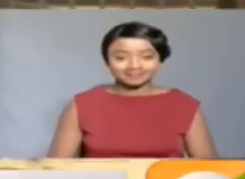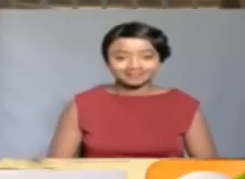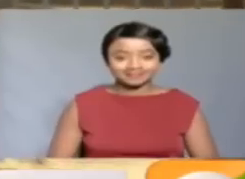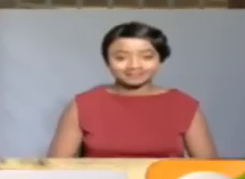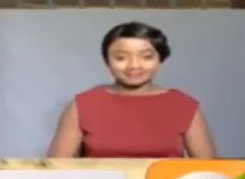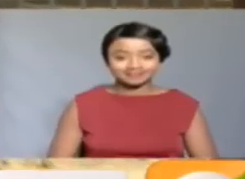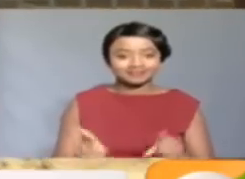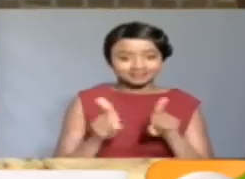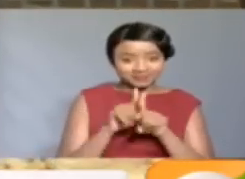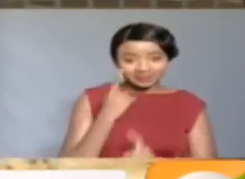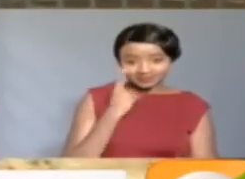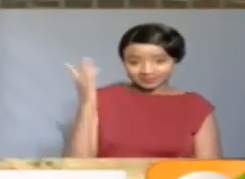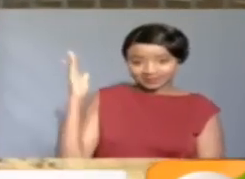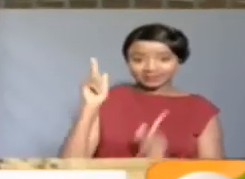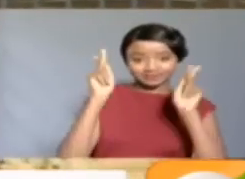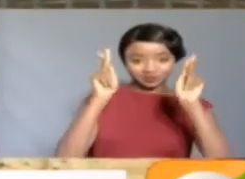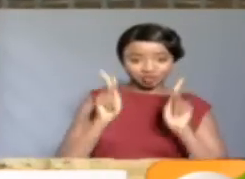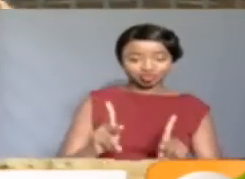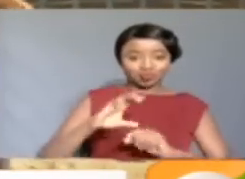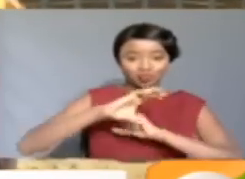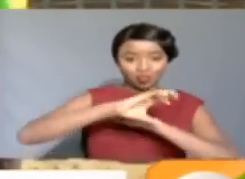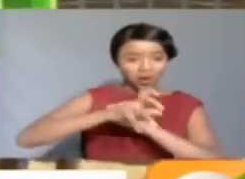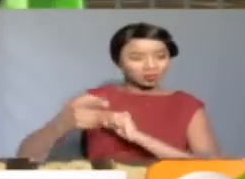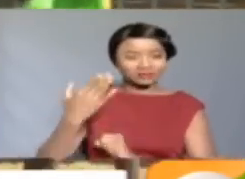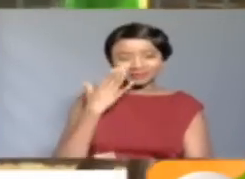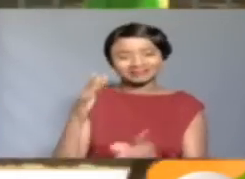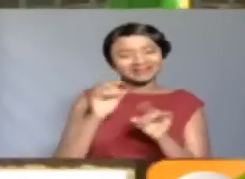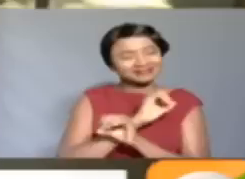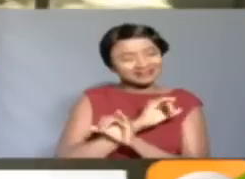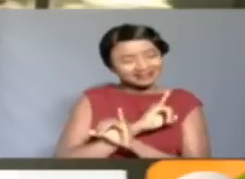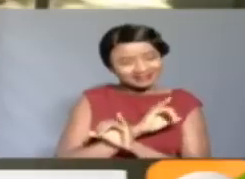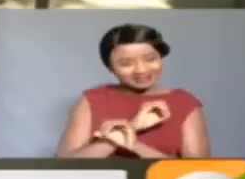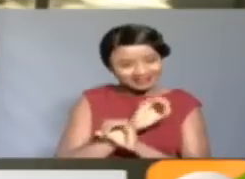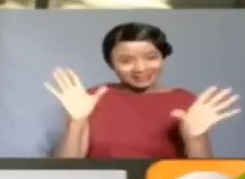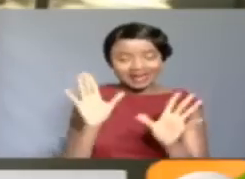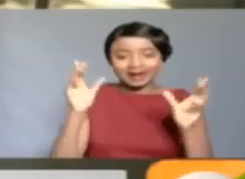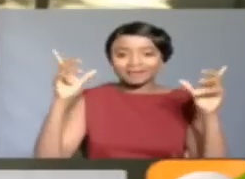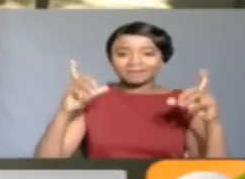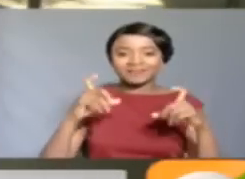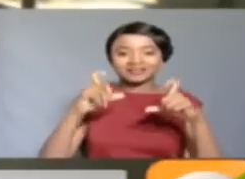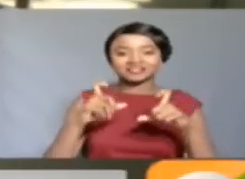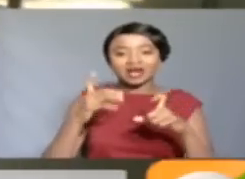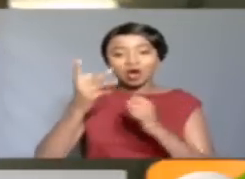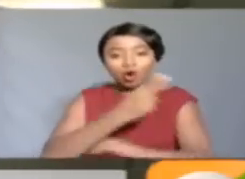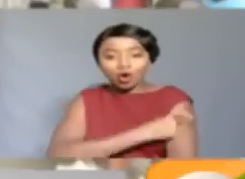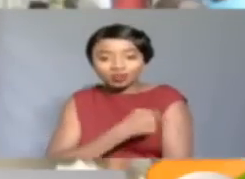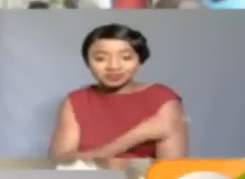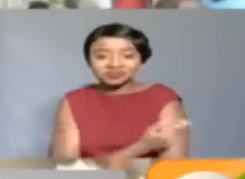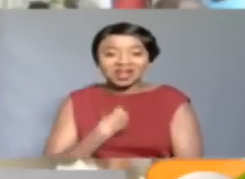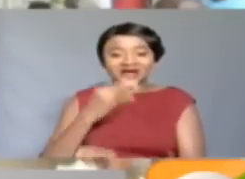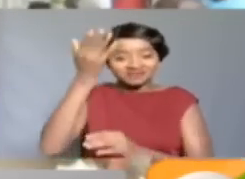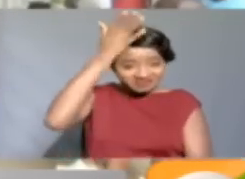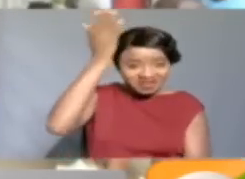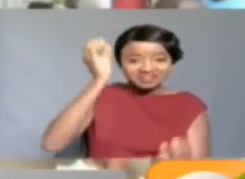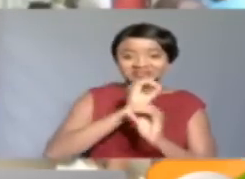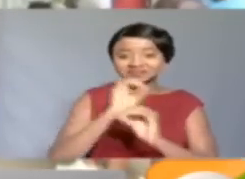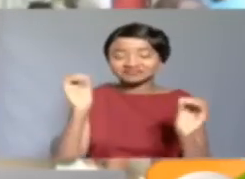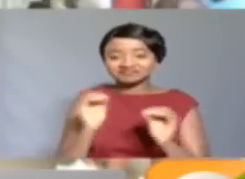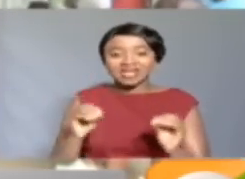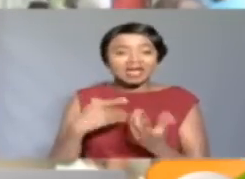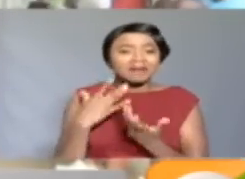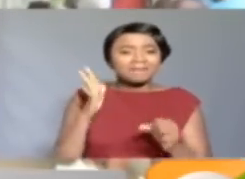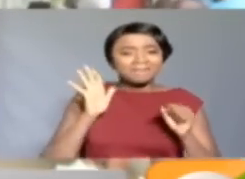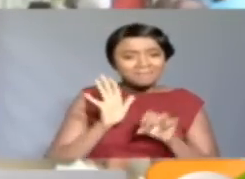Na hapa katika kaunti ya Kisumu, taswira kamili inadhihirisha hospitali ambazo hazina wauguzi. Idadi kubwa ya wauguzi wakikosa